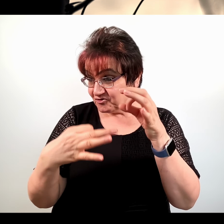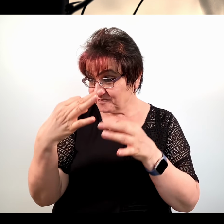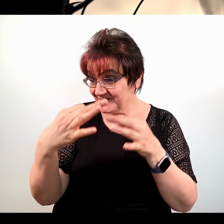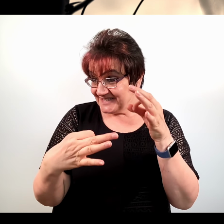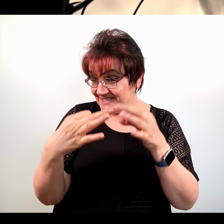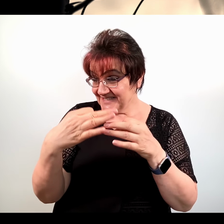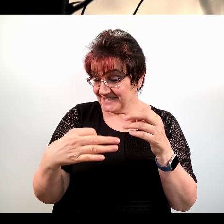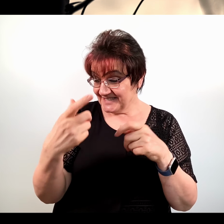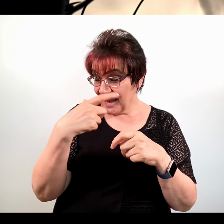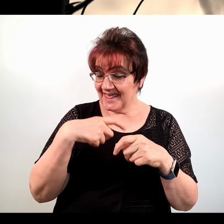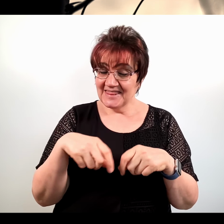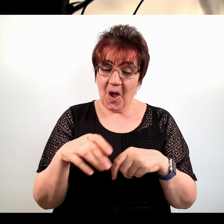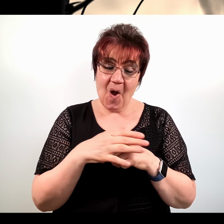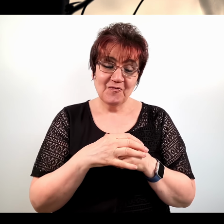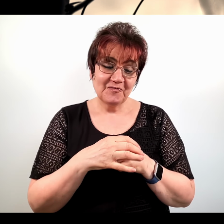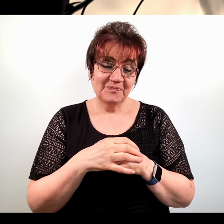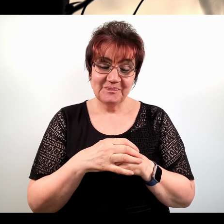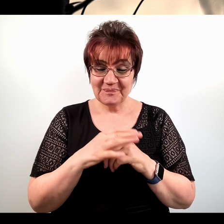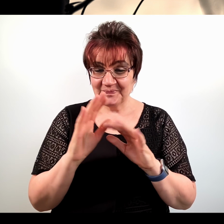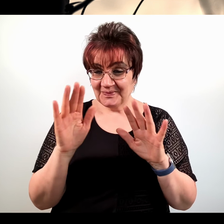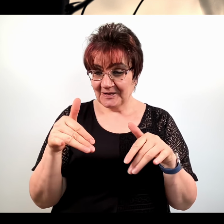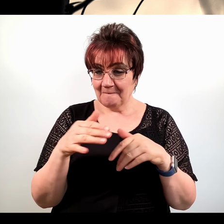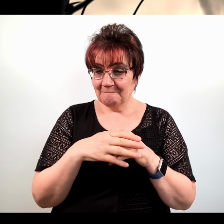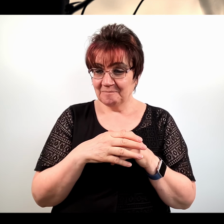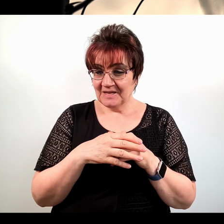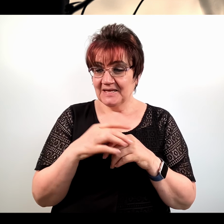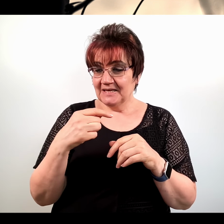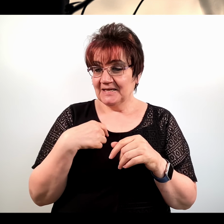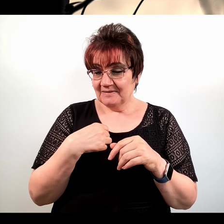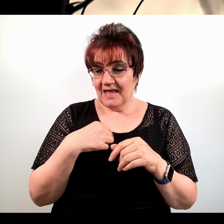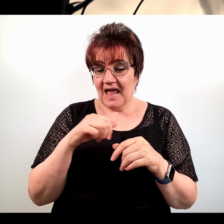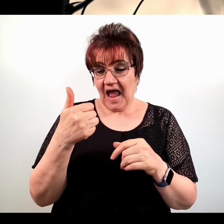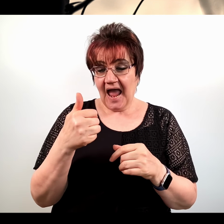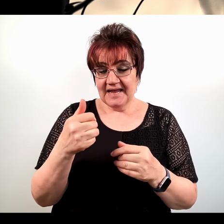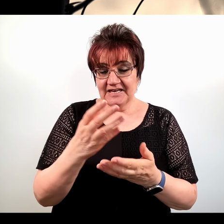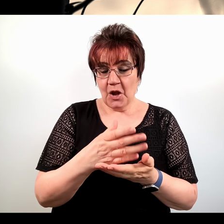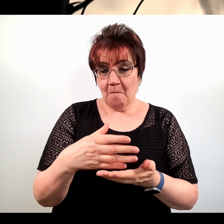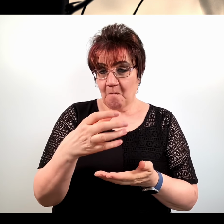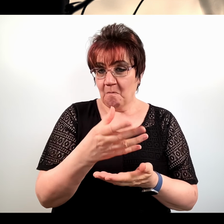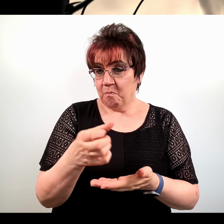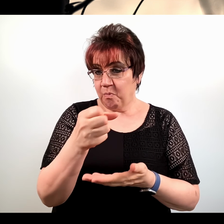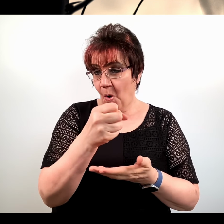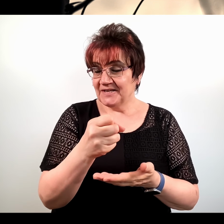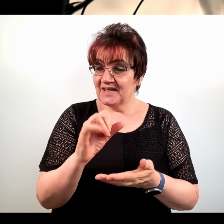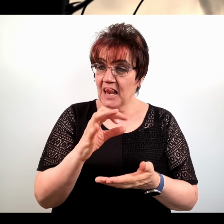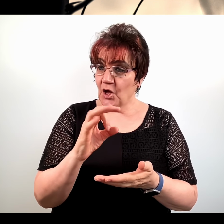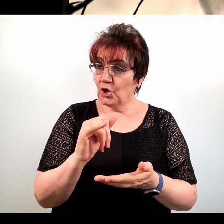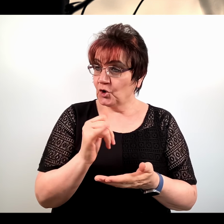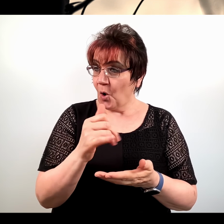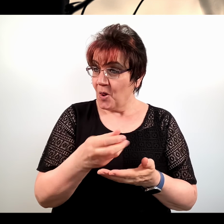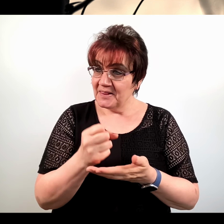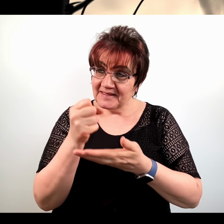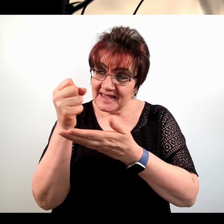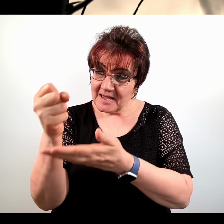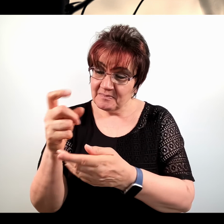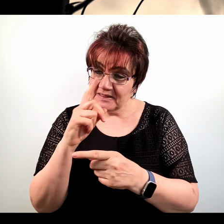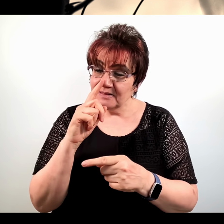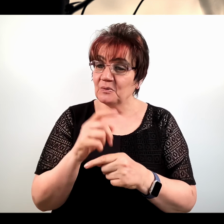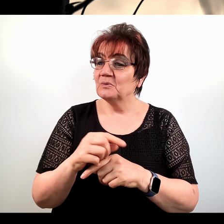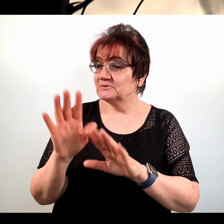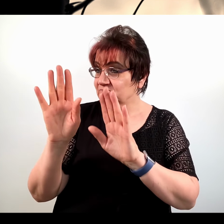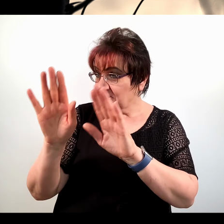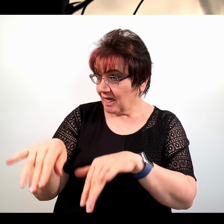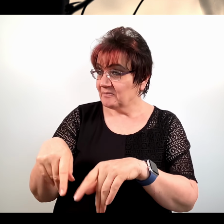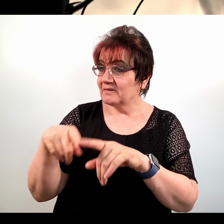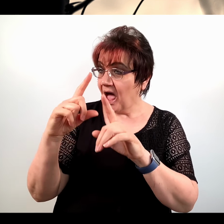ein Spiel mit mir treiben. Ich gebe euch einen Beutel voll Gold und ich lasse euch in Frieden und ihr geht